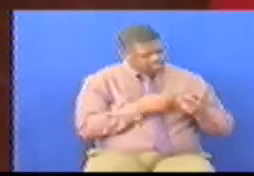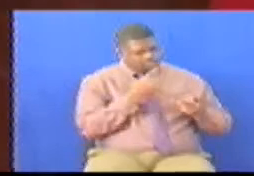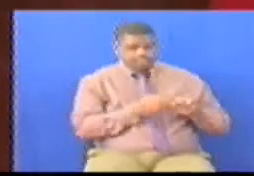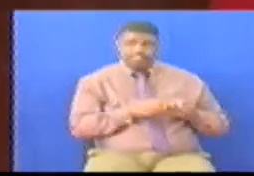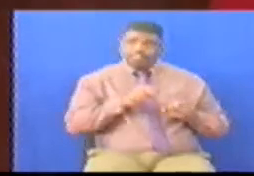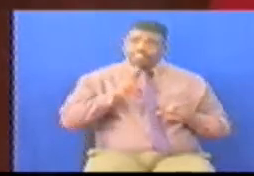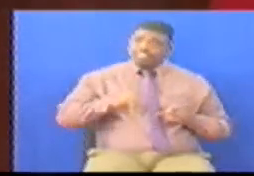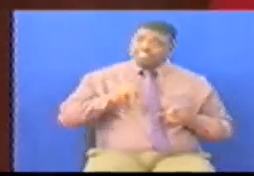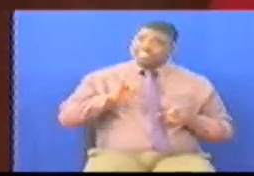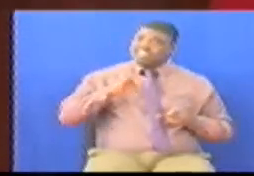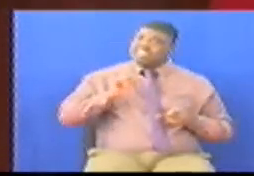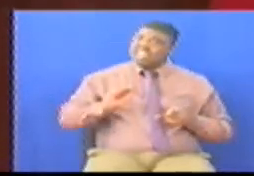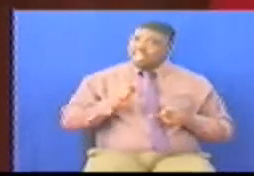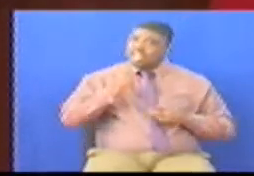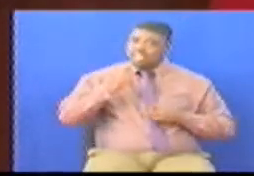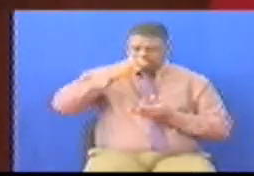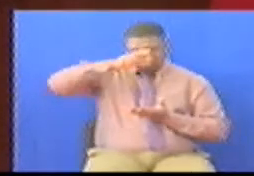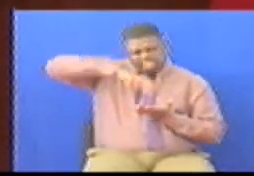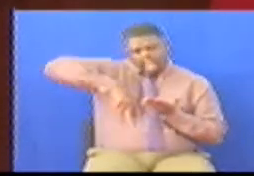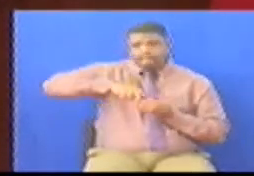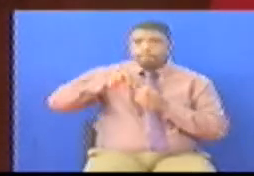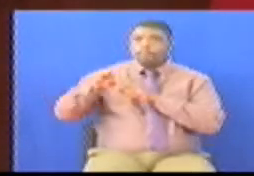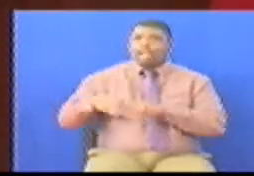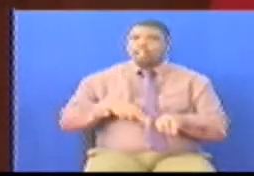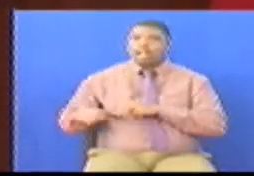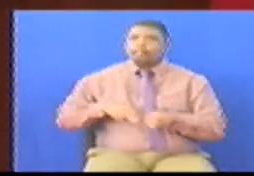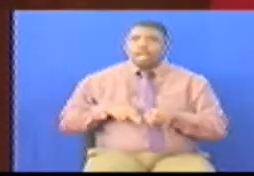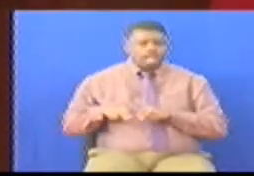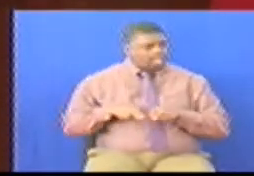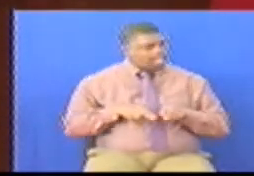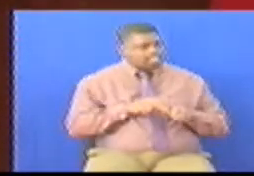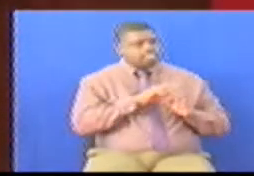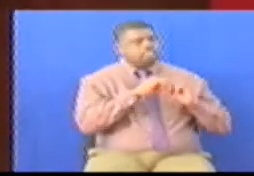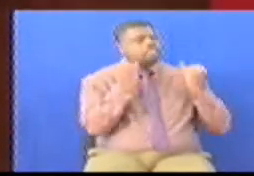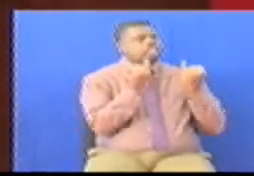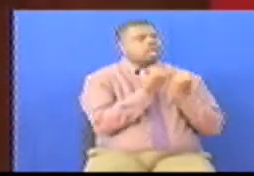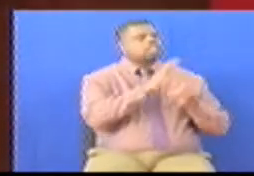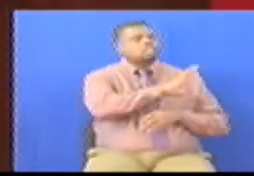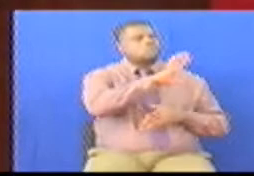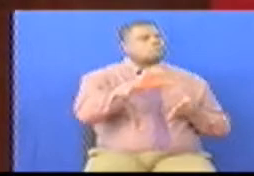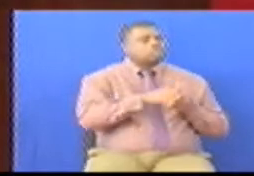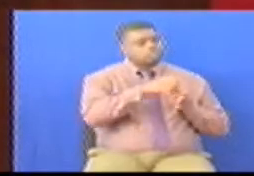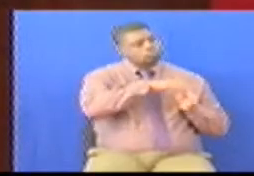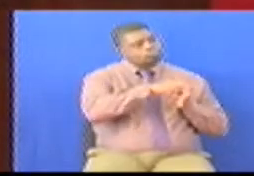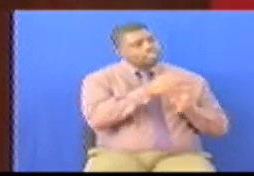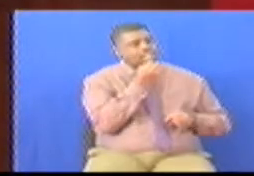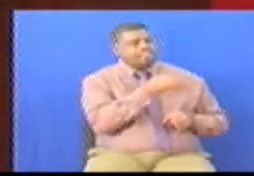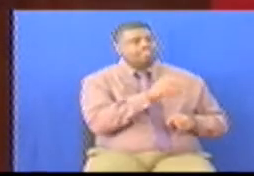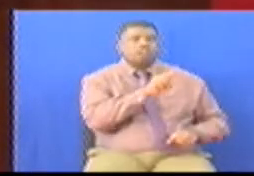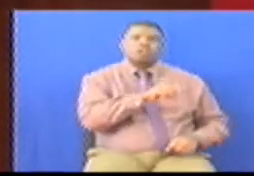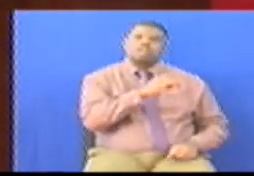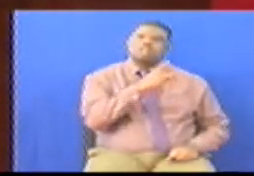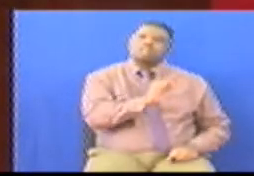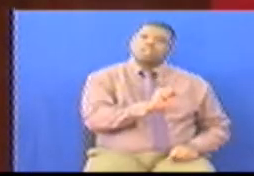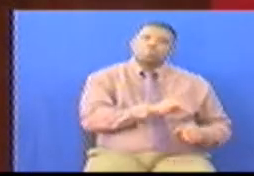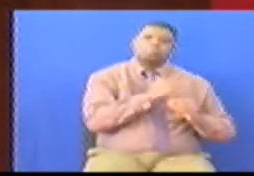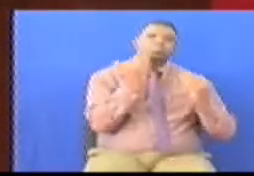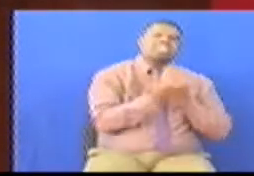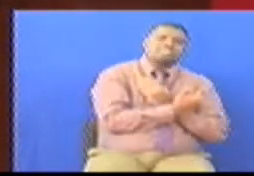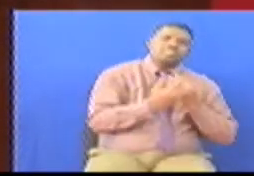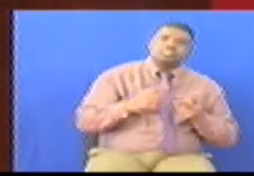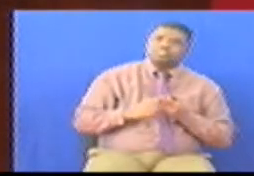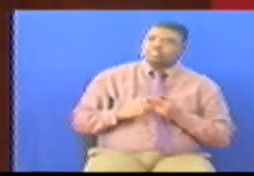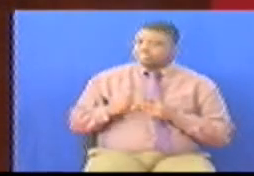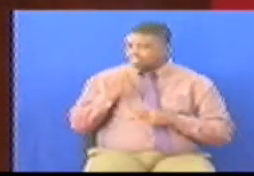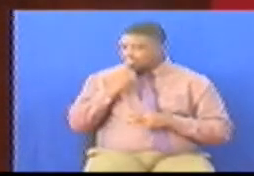NIDA iingie mkataba na taasisi zote zinazotumia taarifa za NIDA ili kuongeza mapato ya serikali na udhibiti wa taarifa na kudhibiti